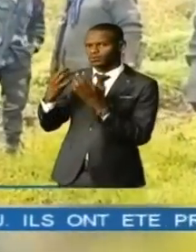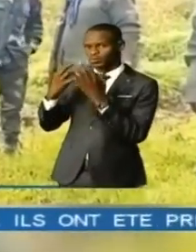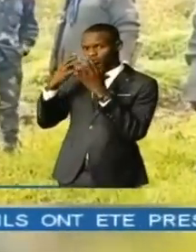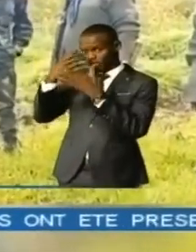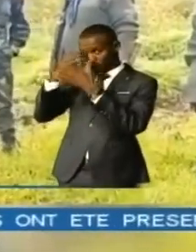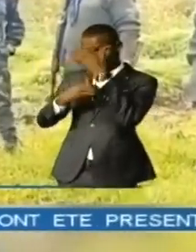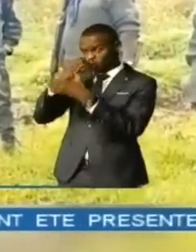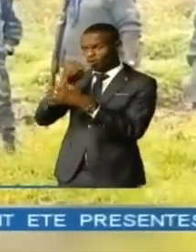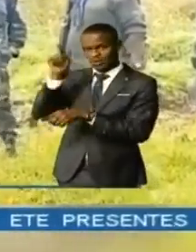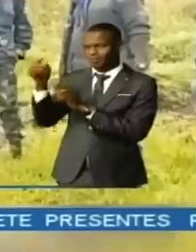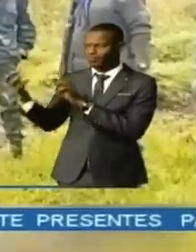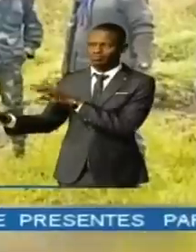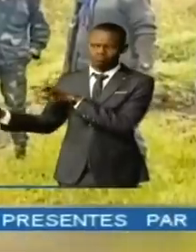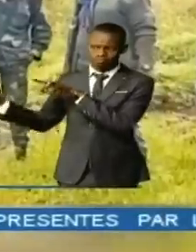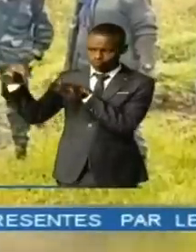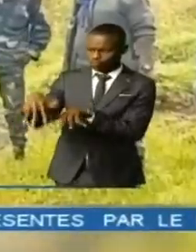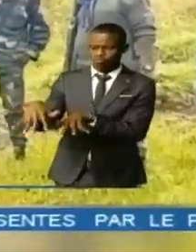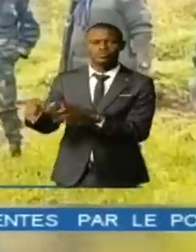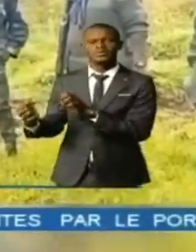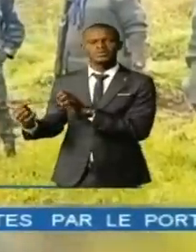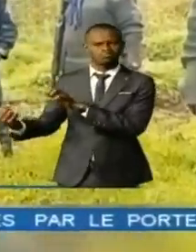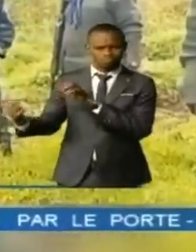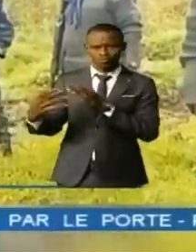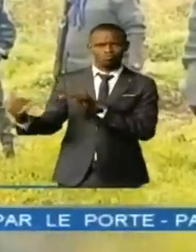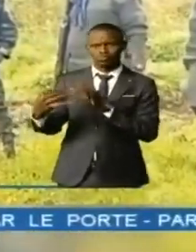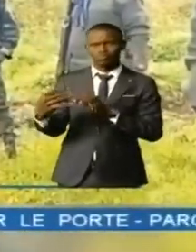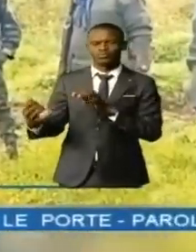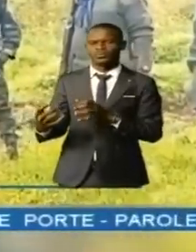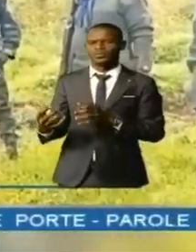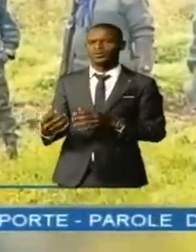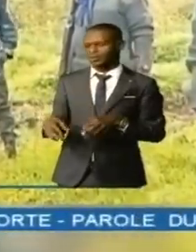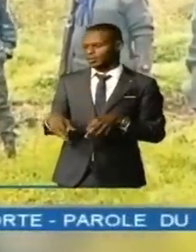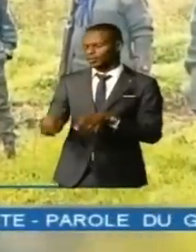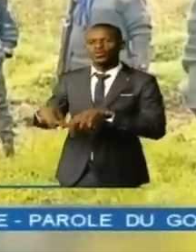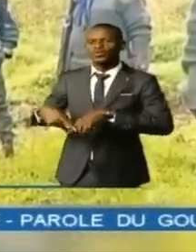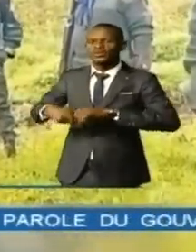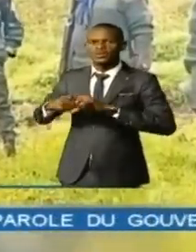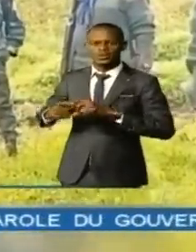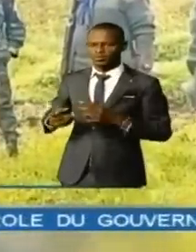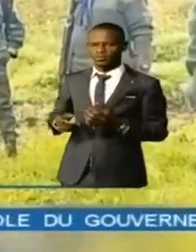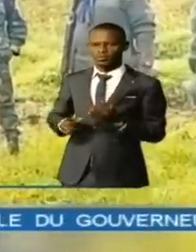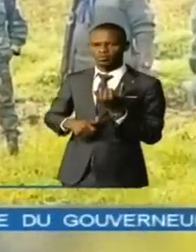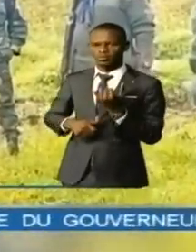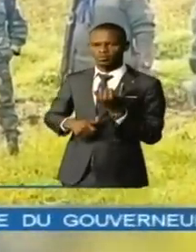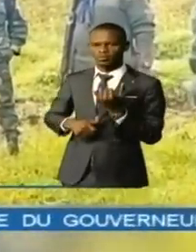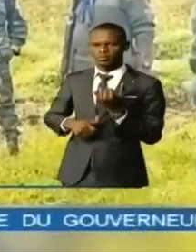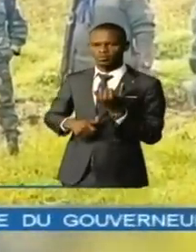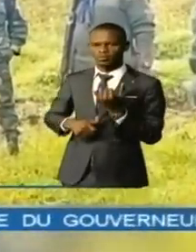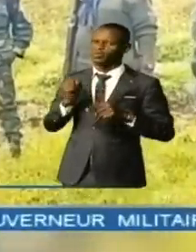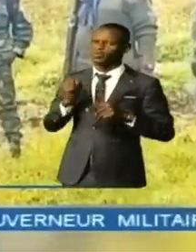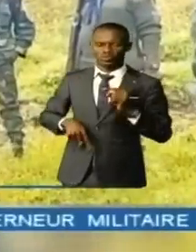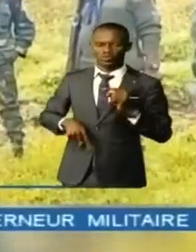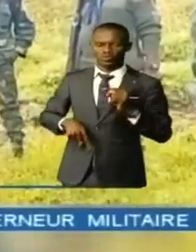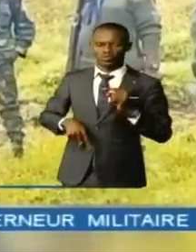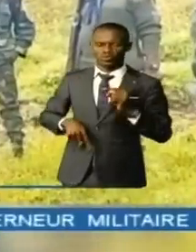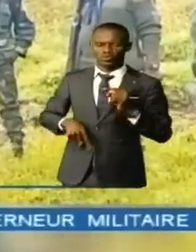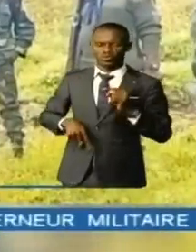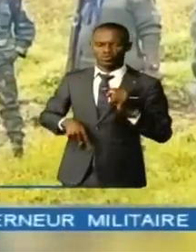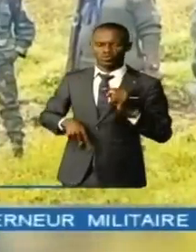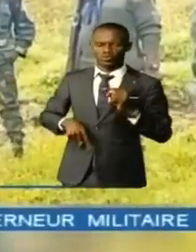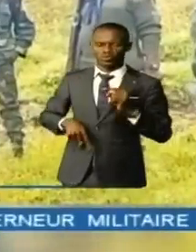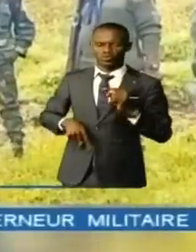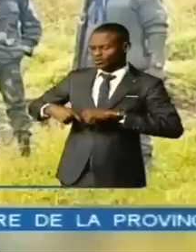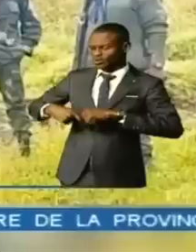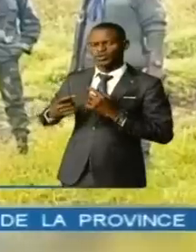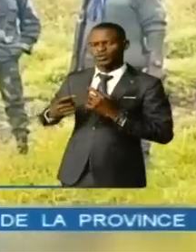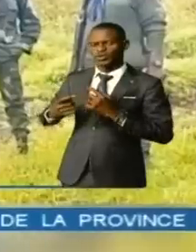d'intérêt national. Et aujourd'hui, les forces armées de la République démocratique du Congo viennent de réouvrir cet axe. Il y a eu bien évidemment une patrouille